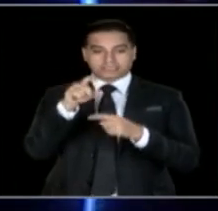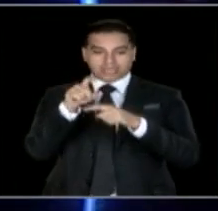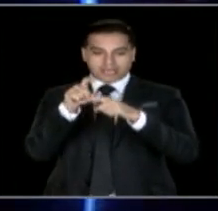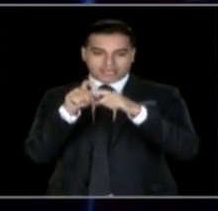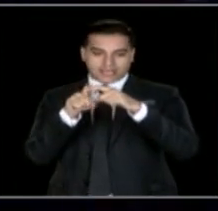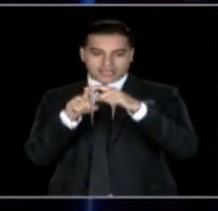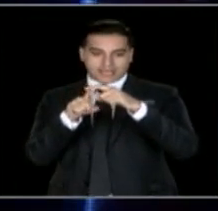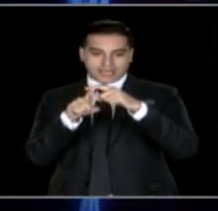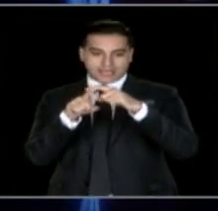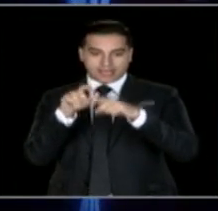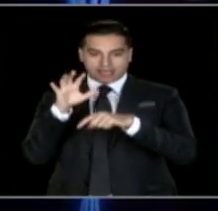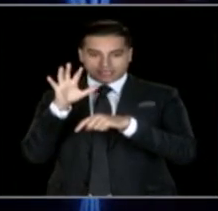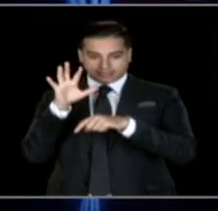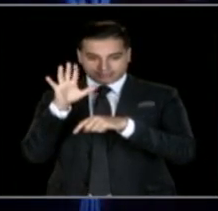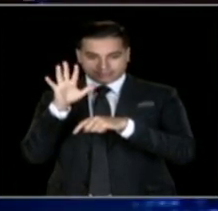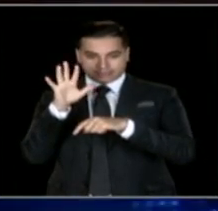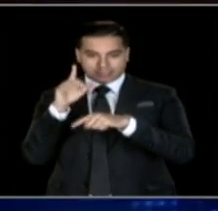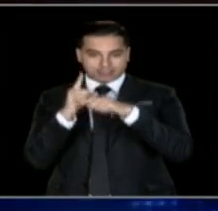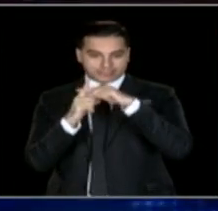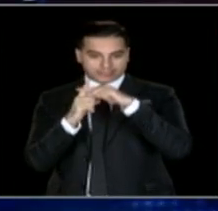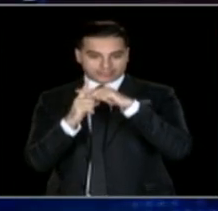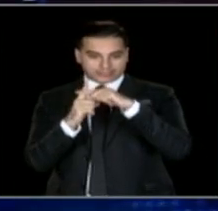495 على 5